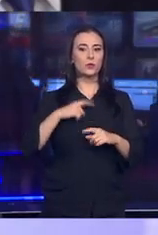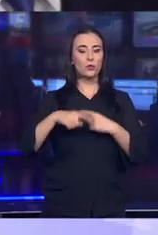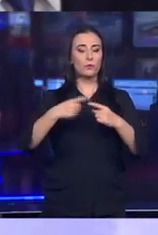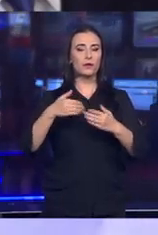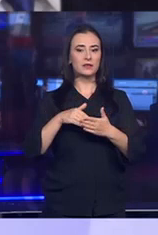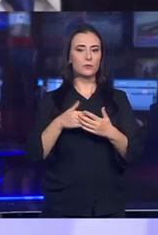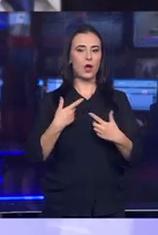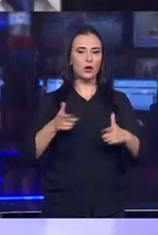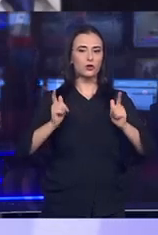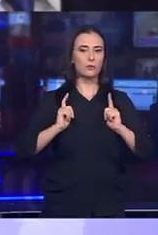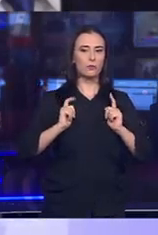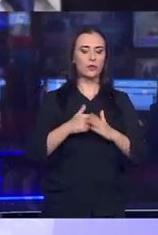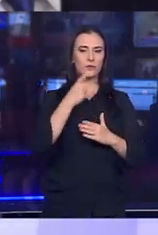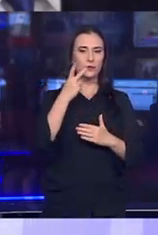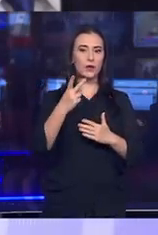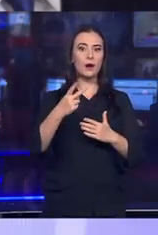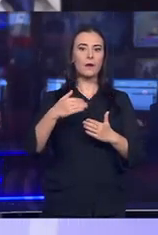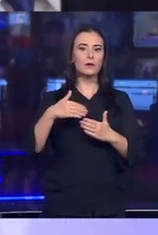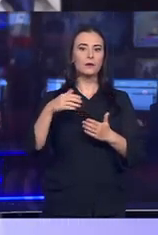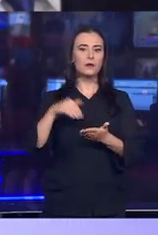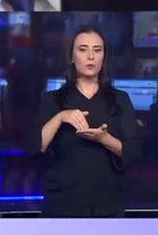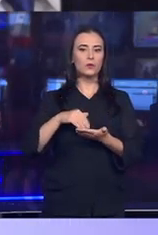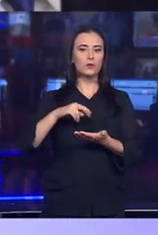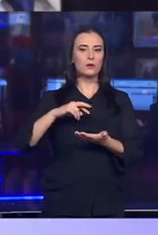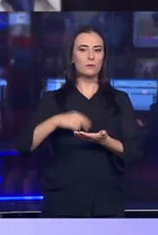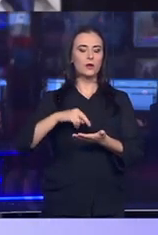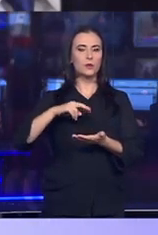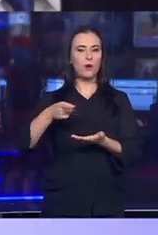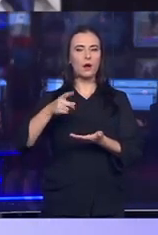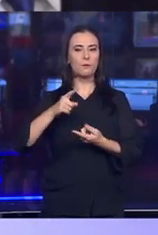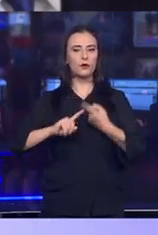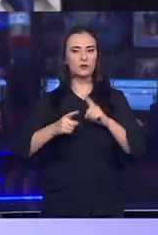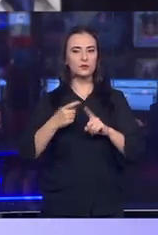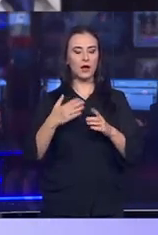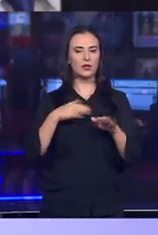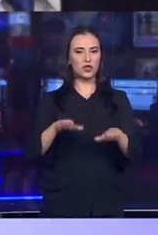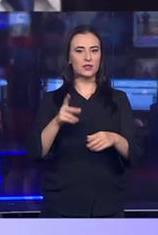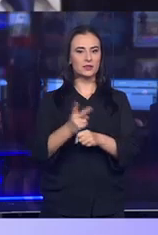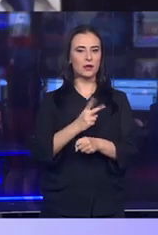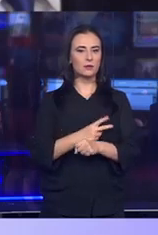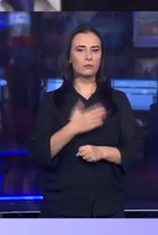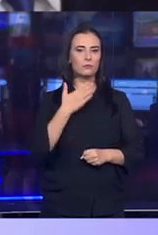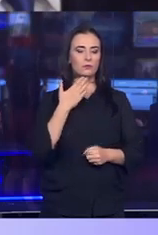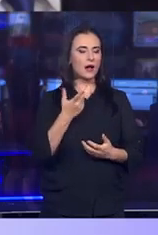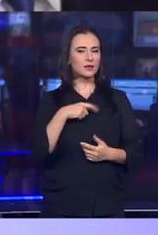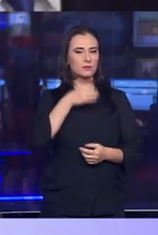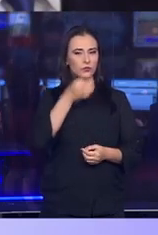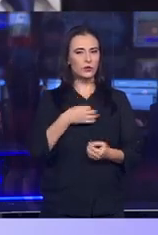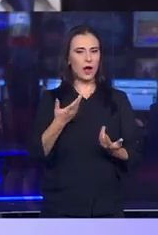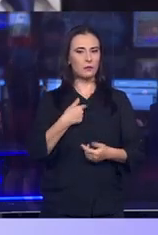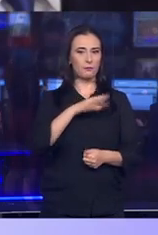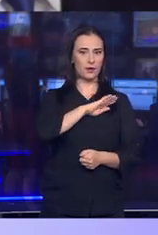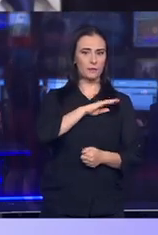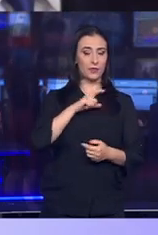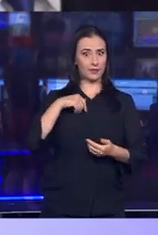să se procedeze la redistribuirea acestor solicitanți de azil spre alte state. Deci ne spuneți, practic, să ne așteptăm